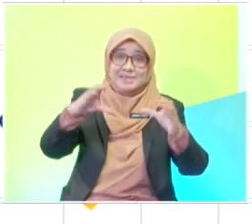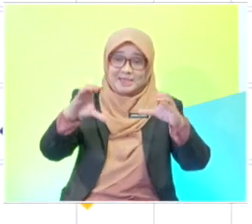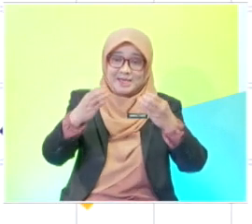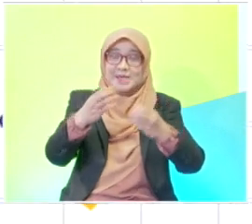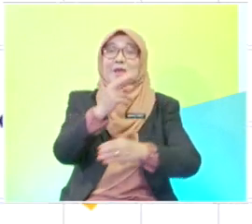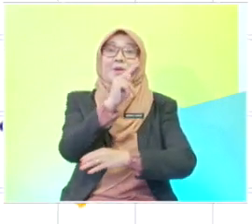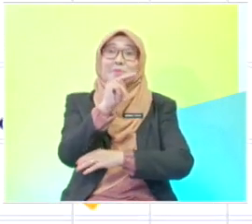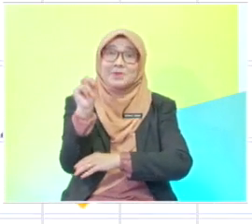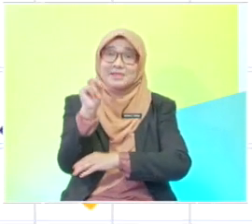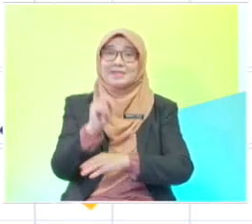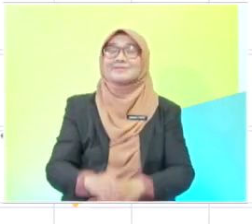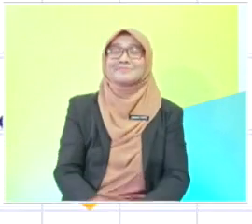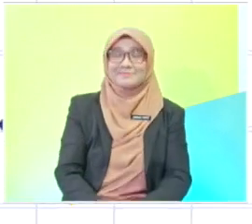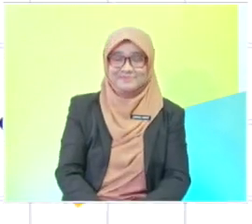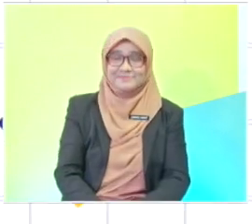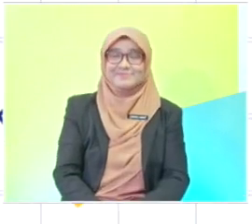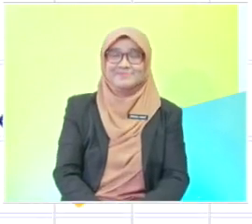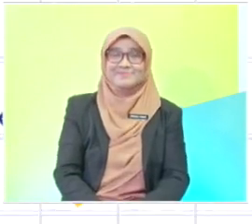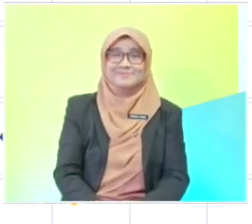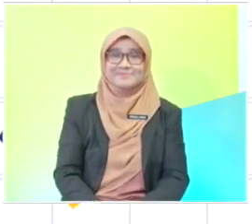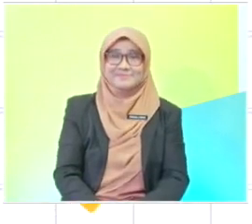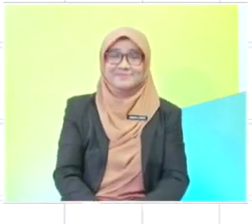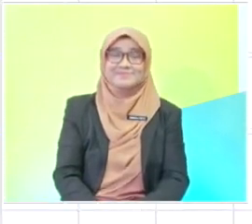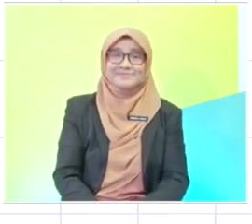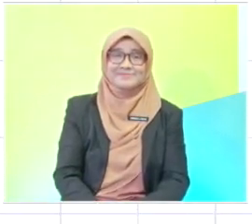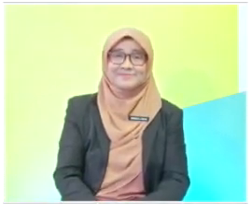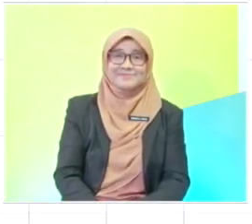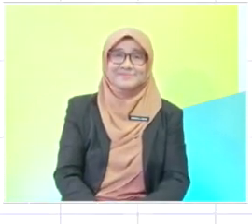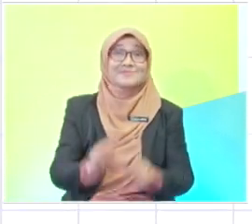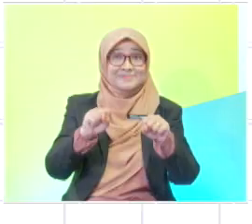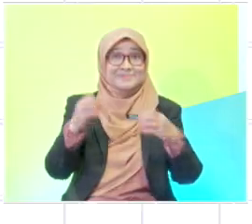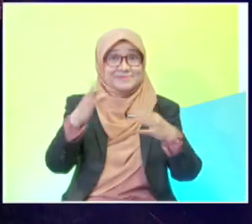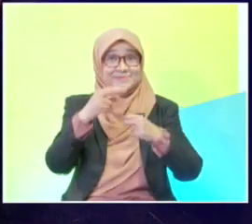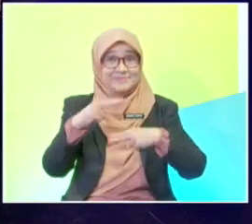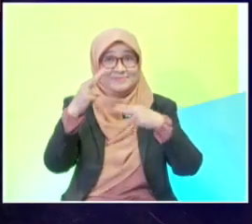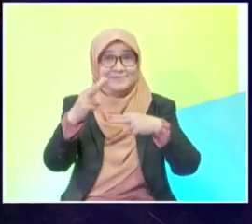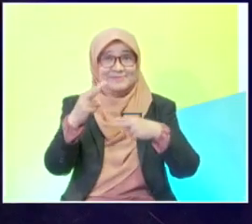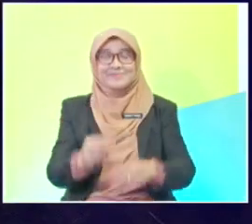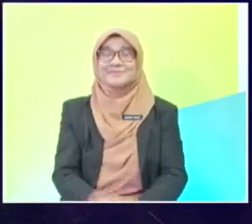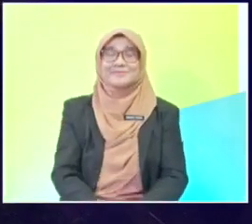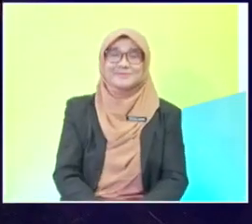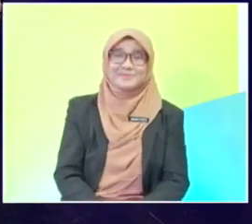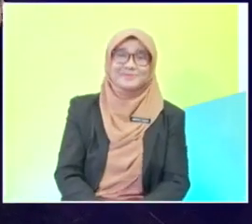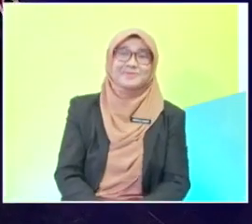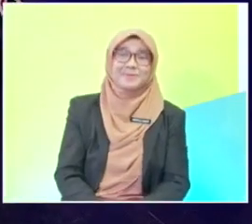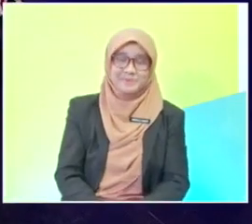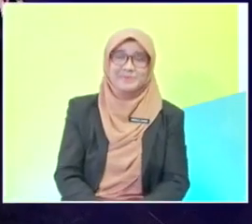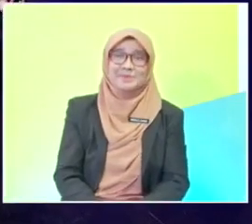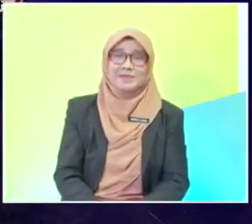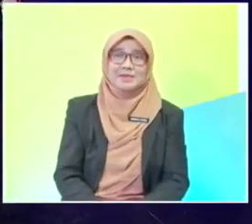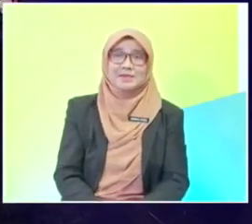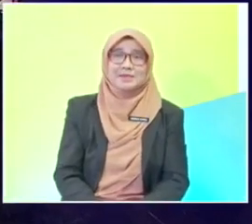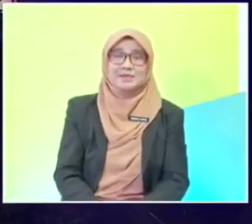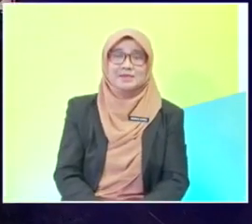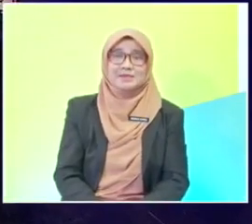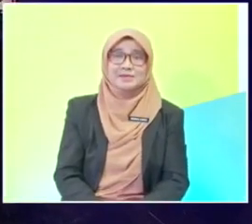Tepat sekali, keimunan pasif buatan. Baiklah, cikgu. Boleh saya dapatkan ganjaran, cikgu, untuk Hanif. Kedua-dua soalan tadi, cikgu. Boleh?